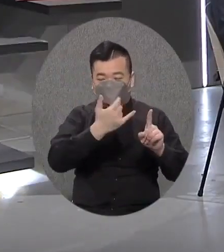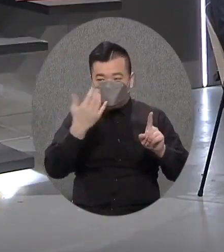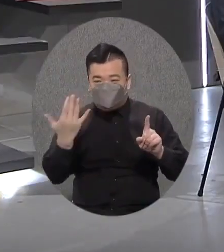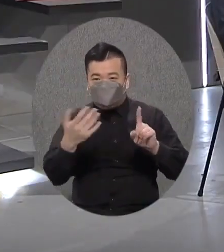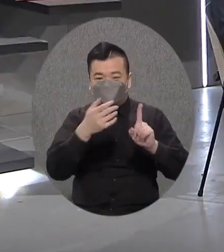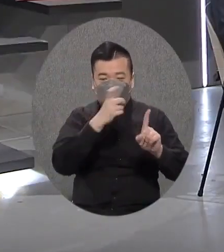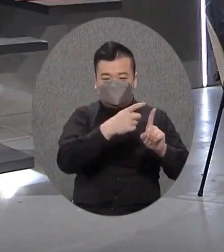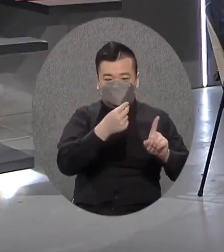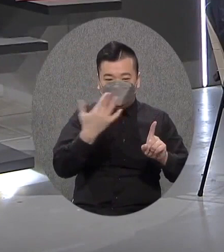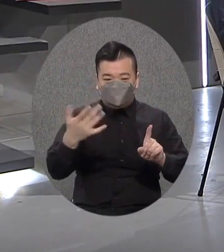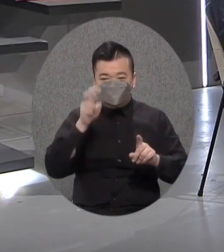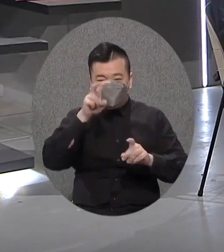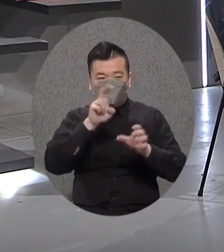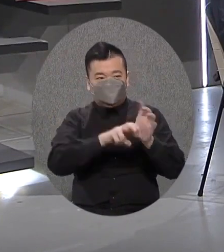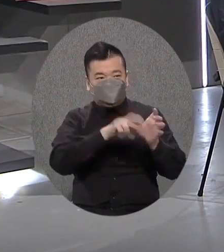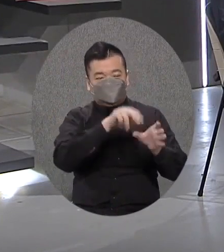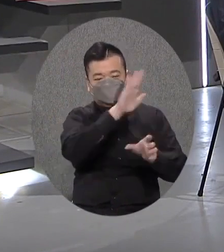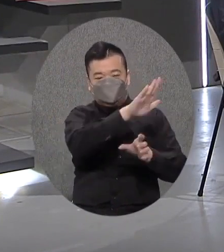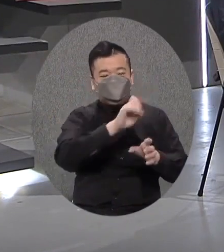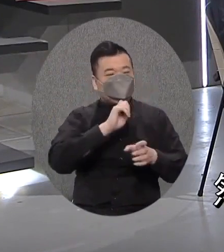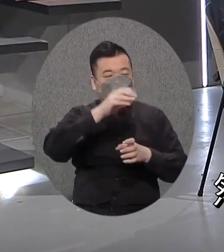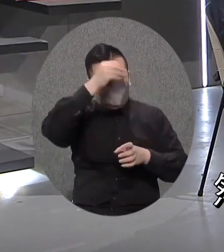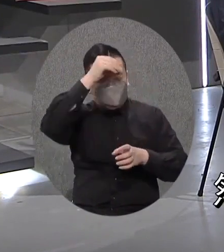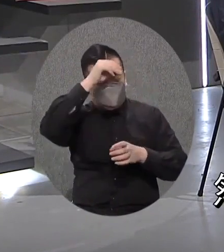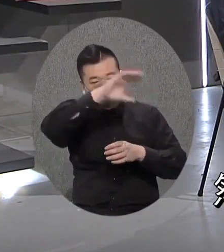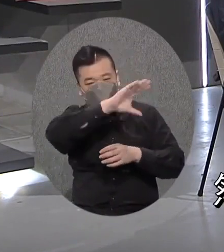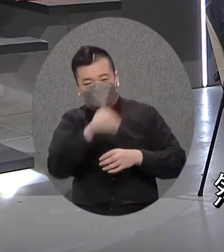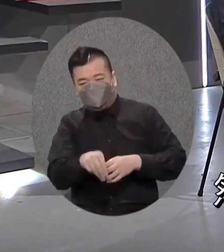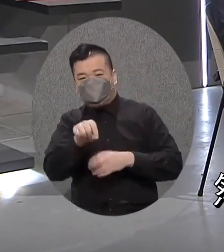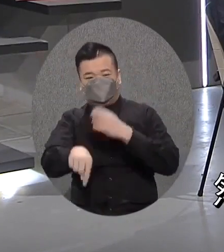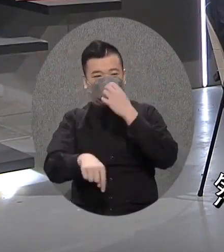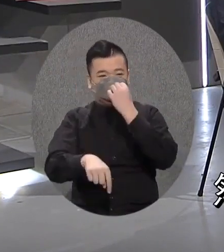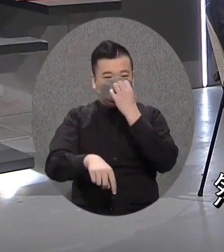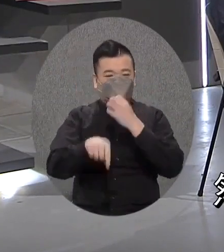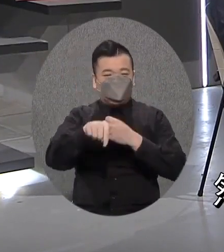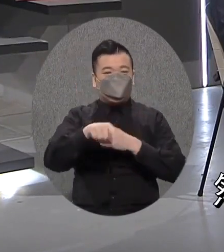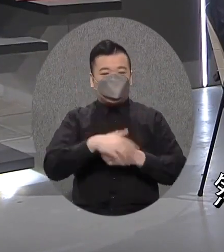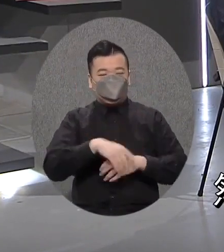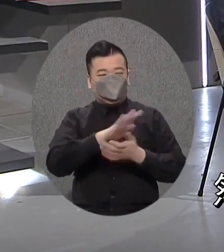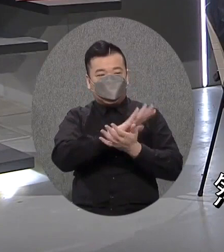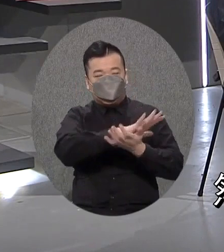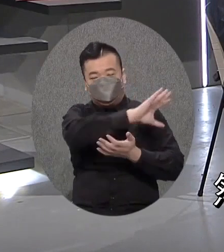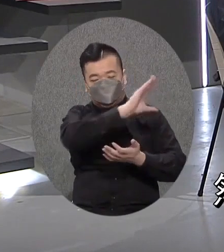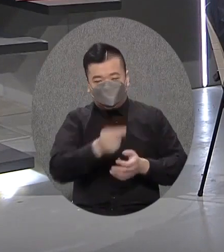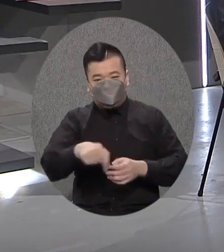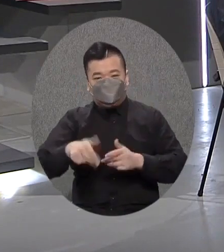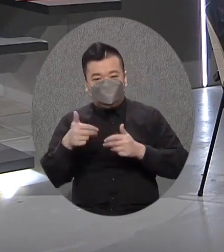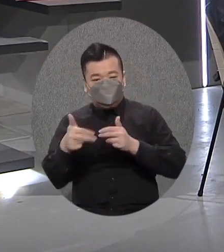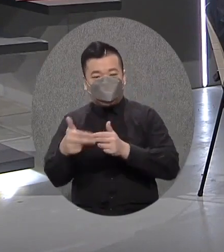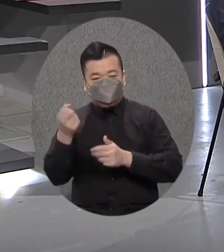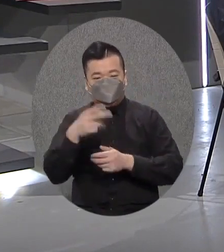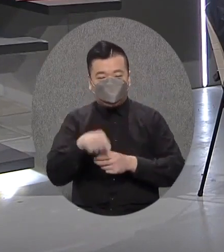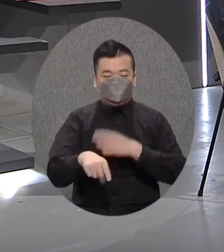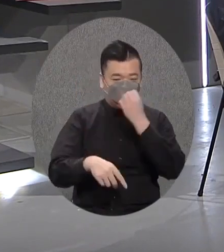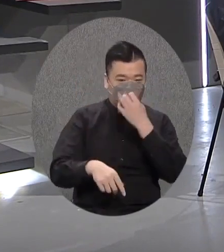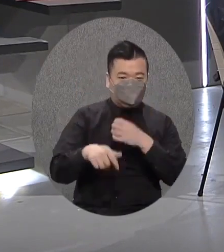我哋見到係有好多西方嘅一啲學習，然後再嚟到帶咗經驗嚟到香港再發展咧。但係當嚟到